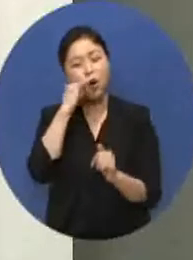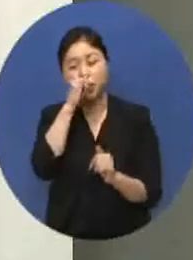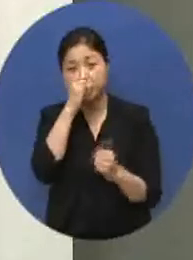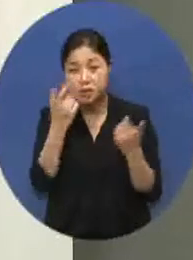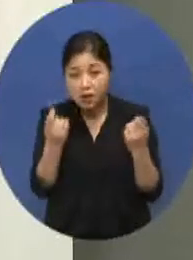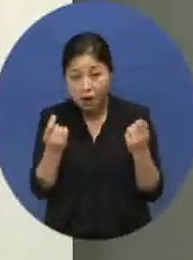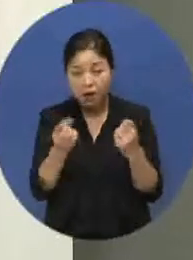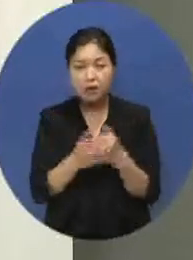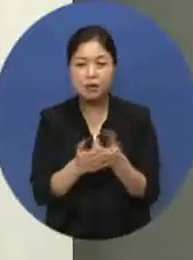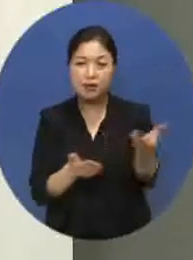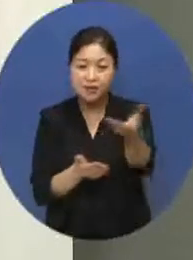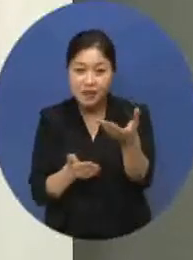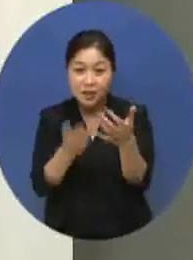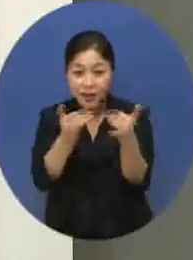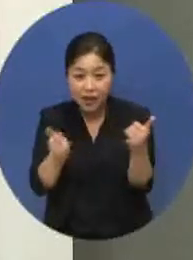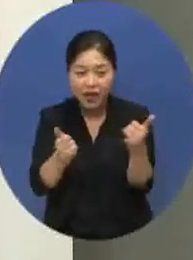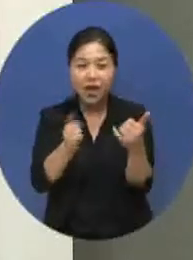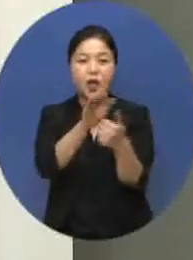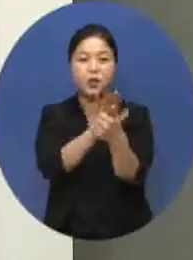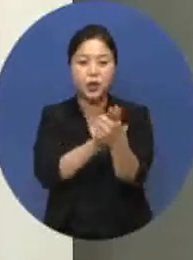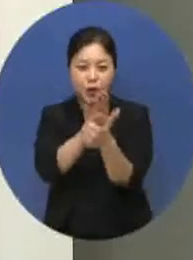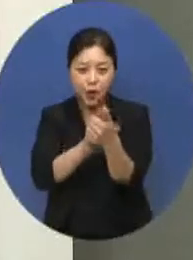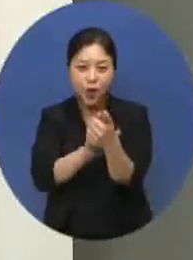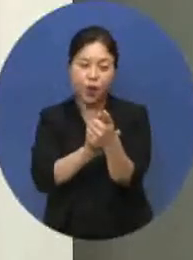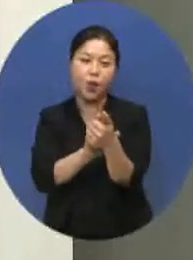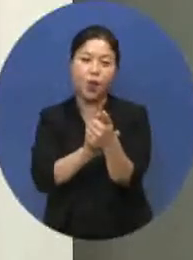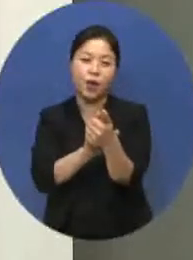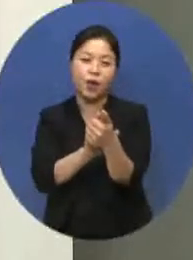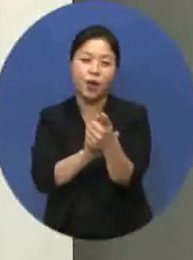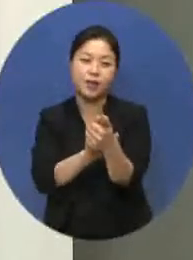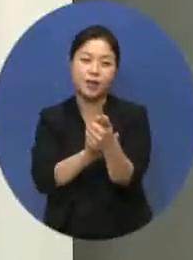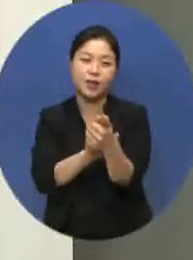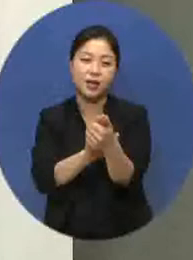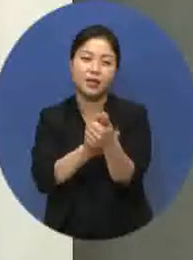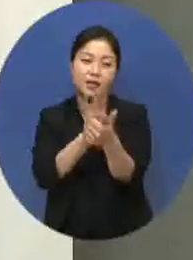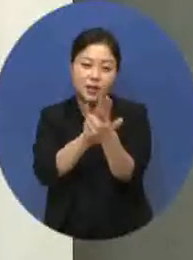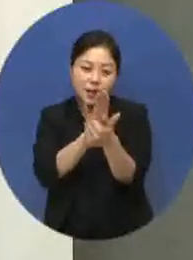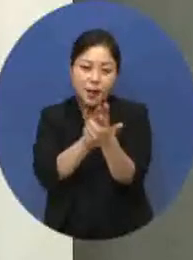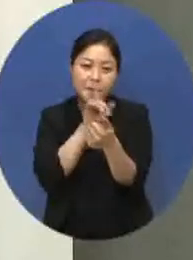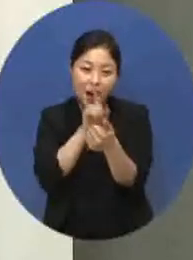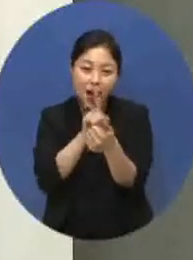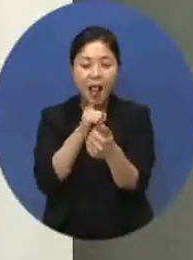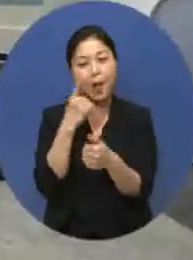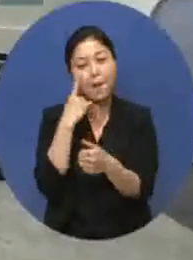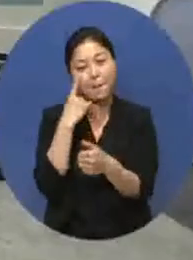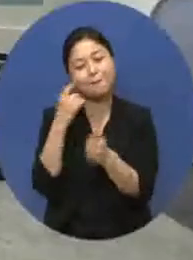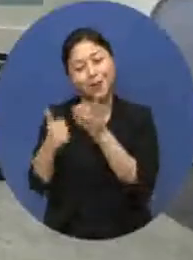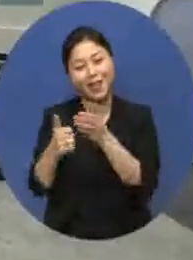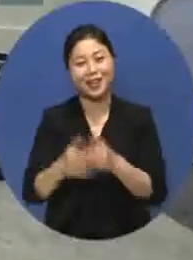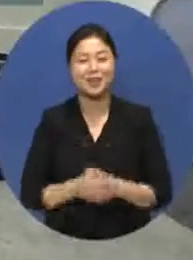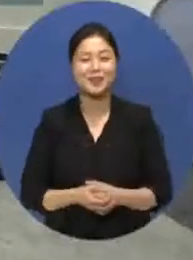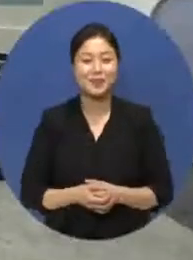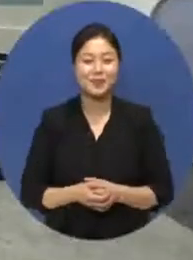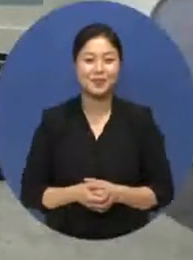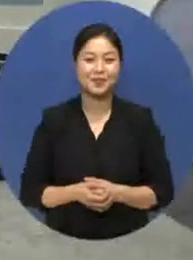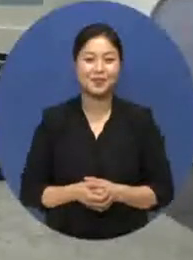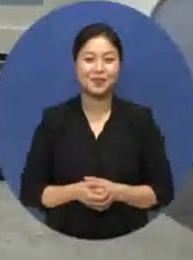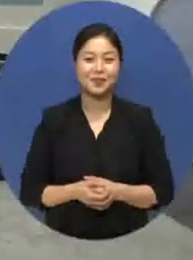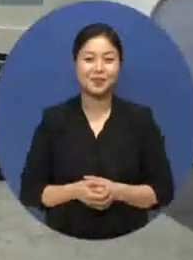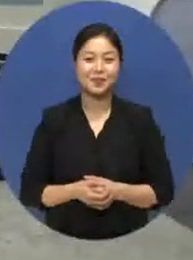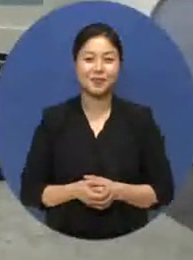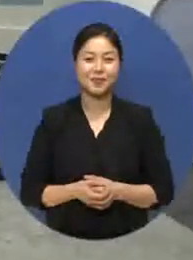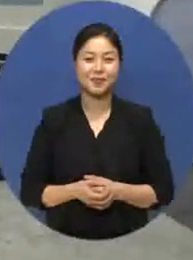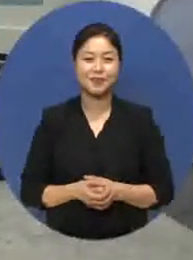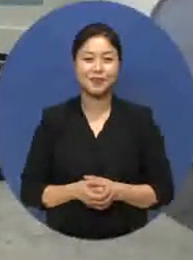그들에게 위로와 예, 격려의 예, 말씀으로 예. 끝내주시죠. 예예. 예. 예. 저 거기에 대해서